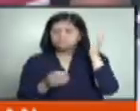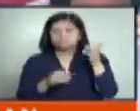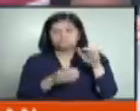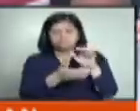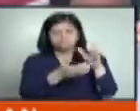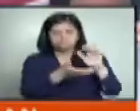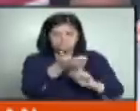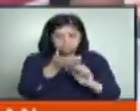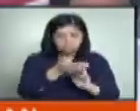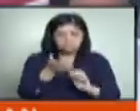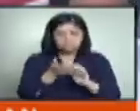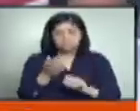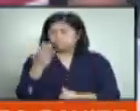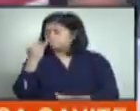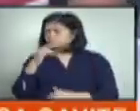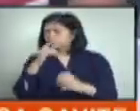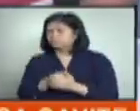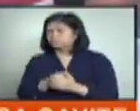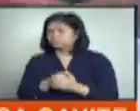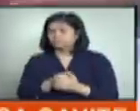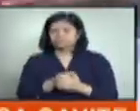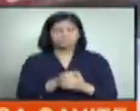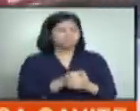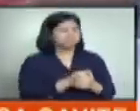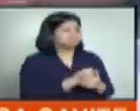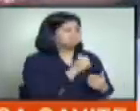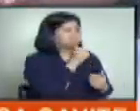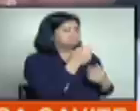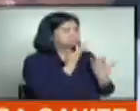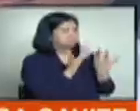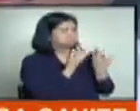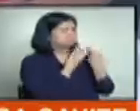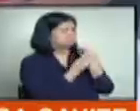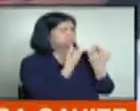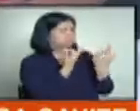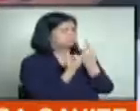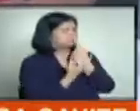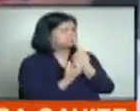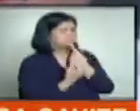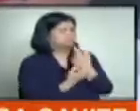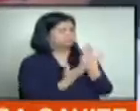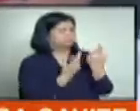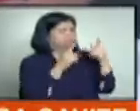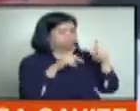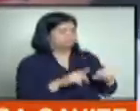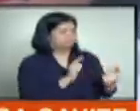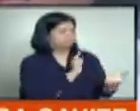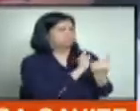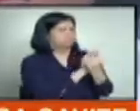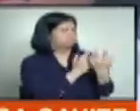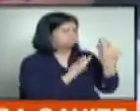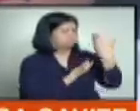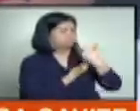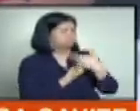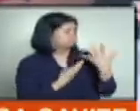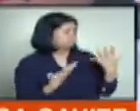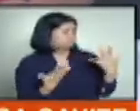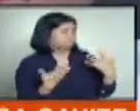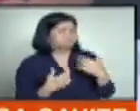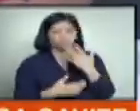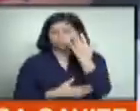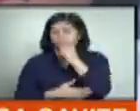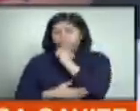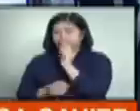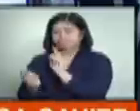kanila. At bakit na po delayed, sir? Hindi man siya makipag-usap sa amin ng personal kung anong dahilan. Bakit daw, sir? Ba't